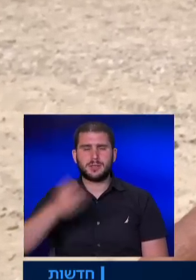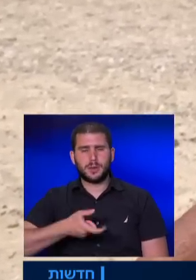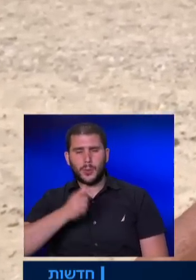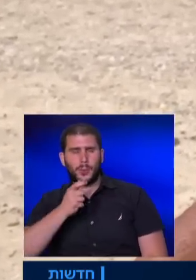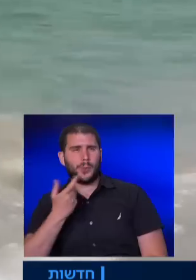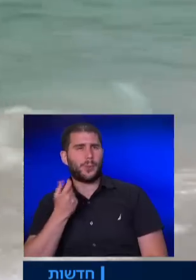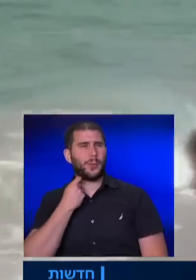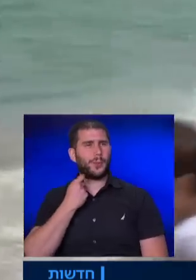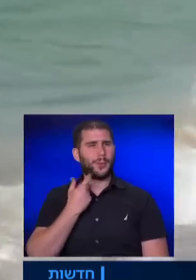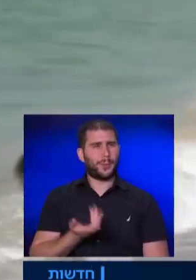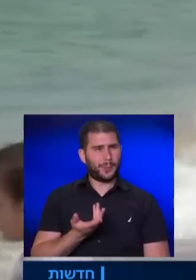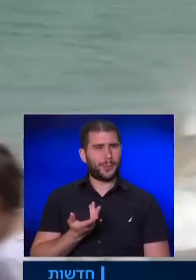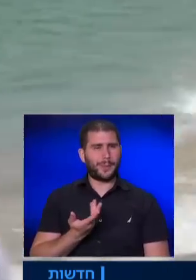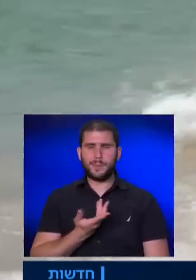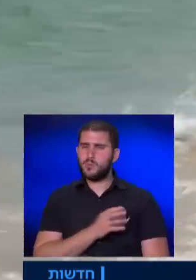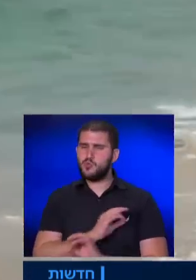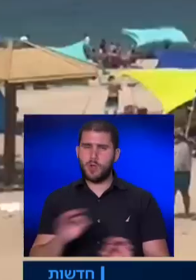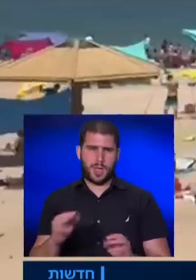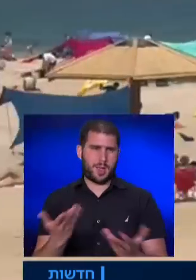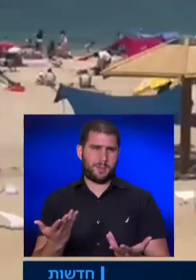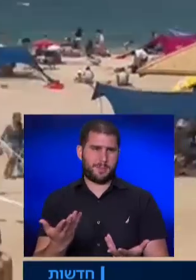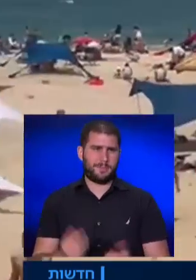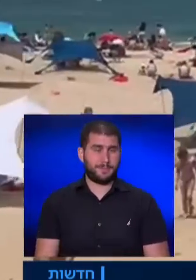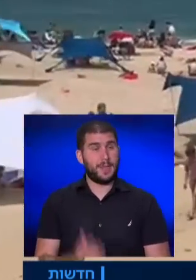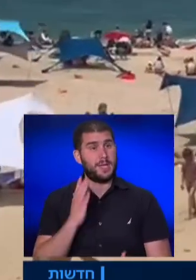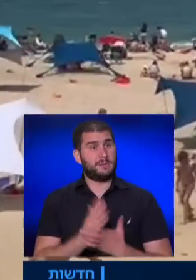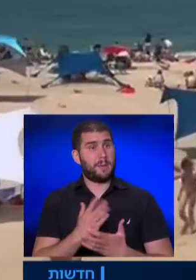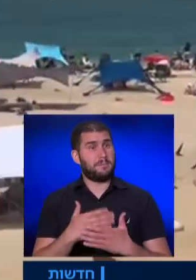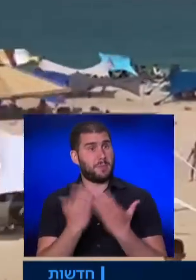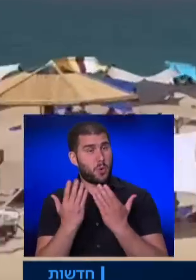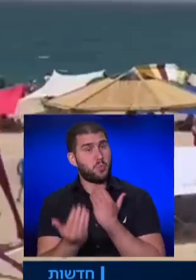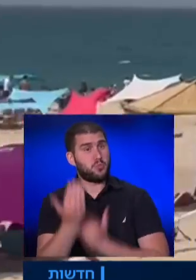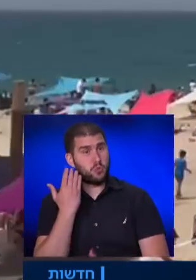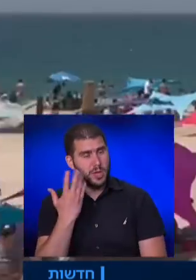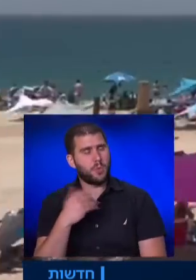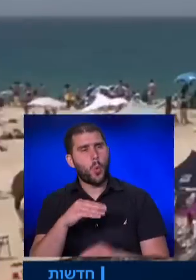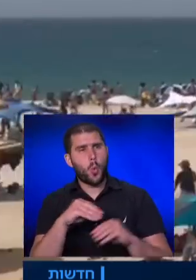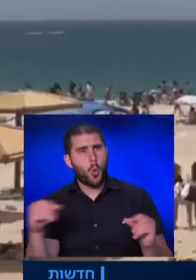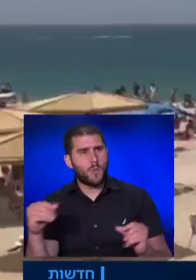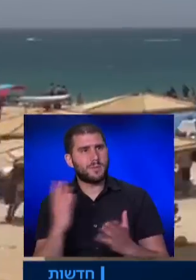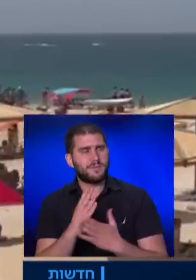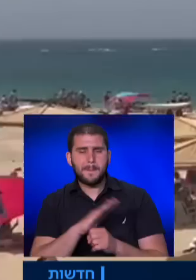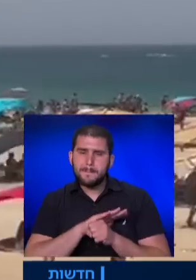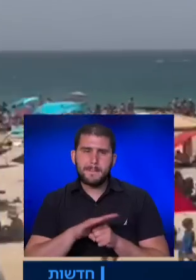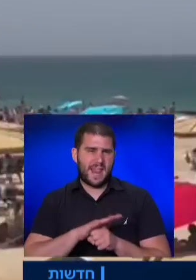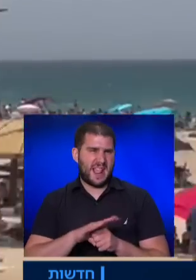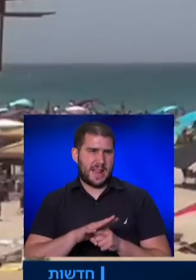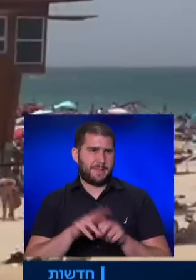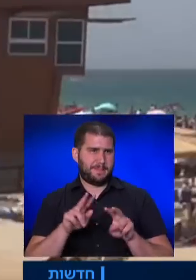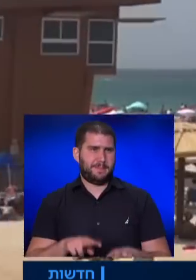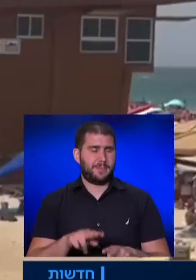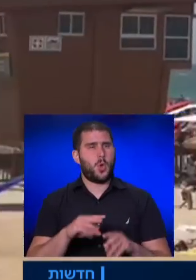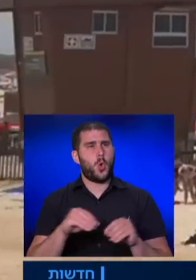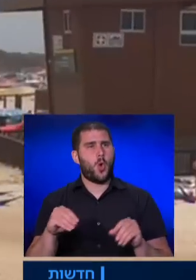והאוזו, אין יותר מושלם מזה. כבר בשעות הבוקר המוקדמות היו חופים שנרשמה בהם תפוסה מלאה, כמו